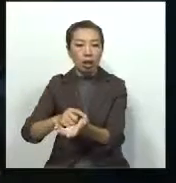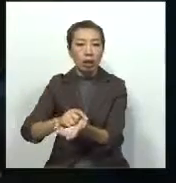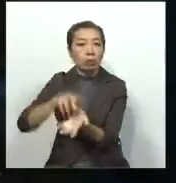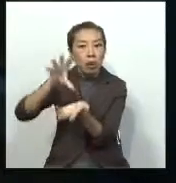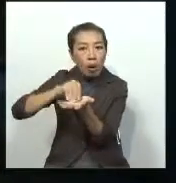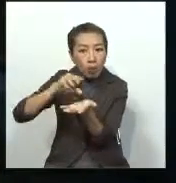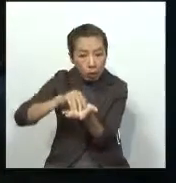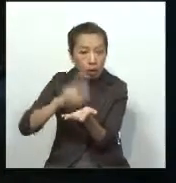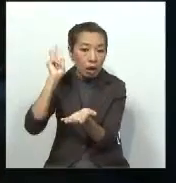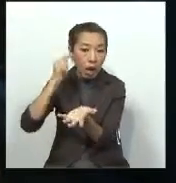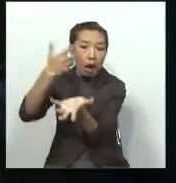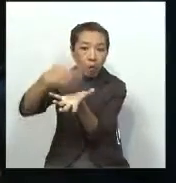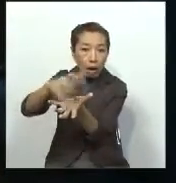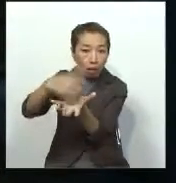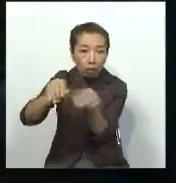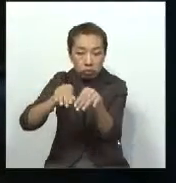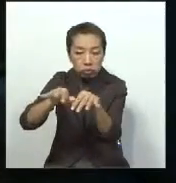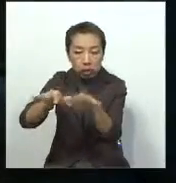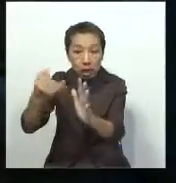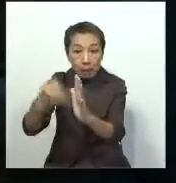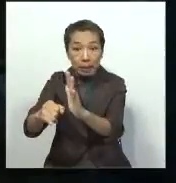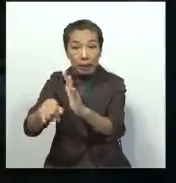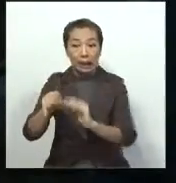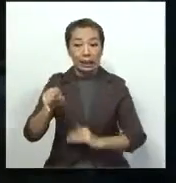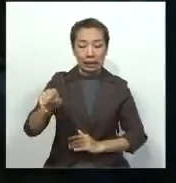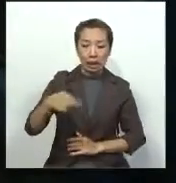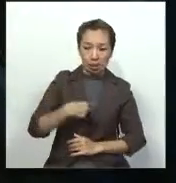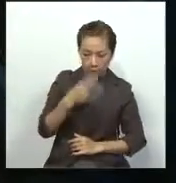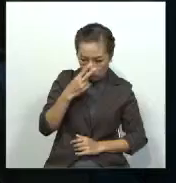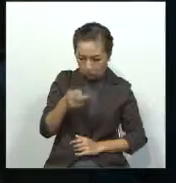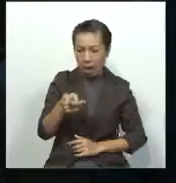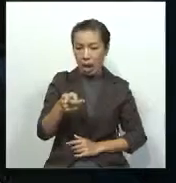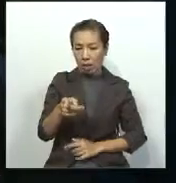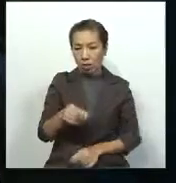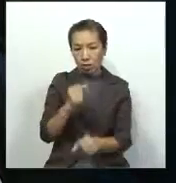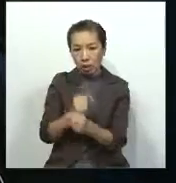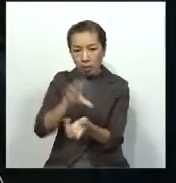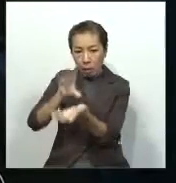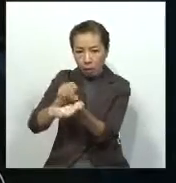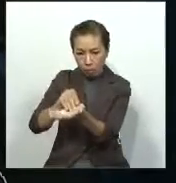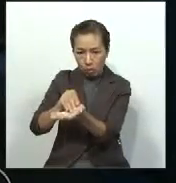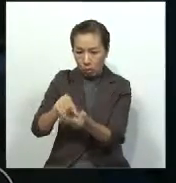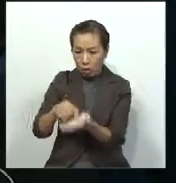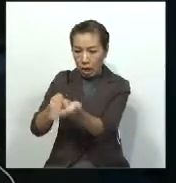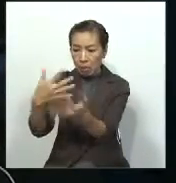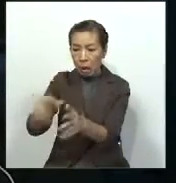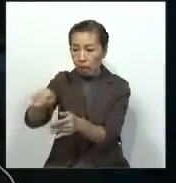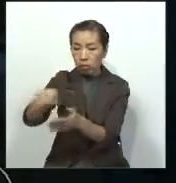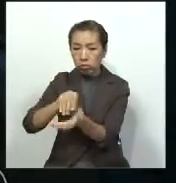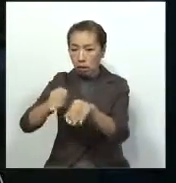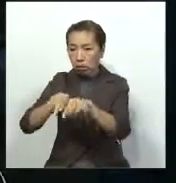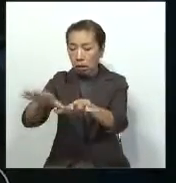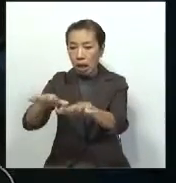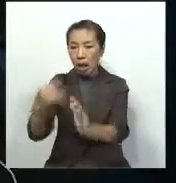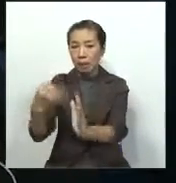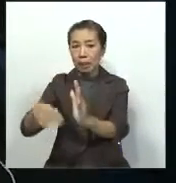ผิดพลาดอันนี้เราต้องตรวจสอบว่าถ้ามีจริงแล้วเนี่ยความบกพร่องผิดพลาดมันเกิดขึ้นเพราะอะไรเราจะแ